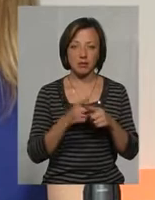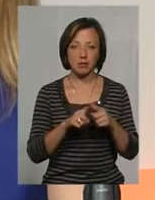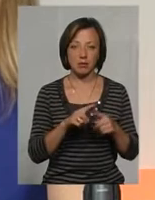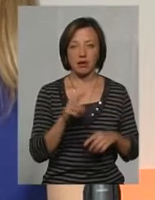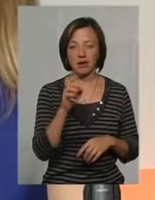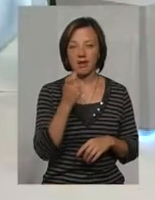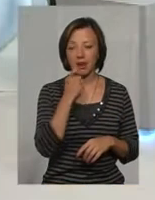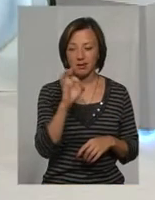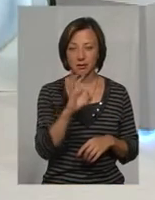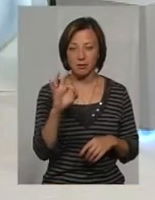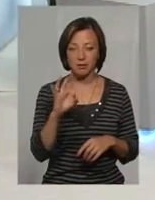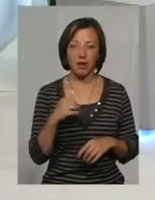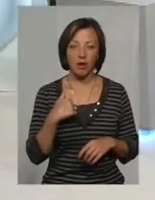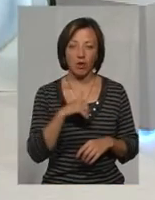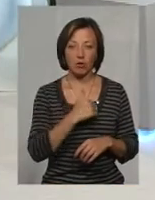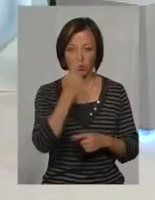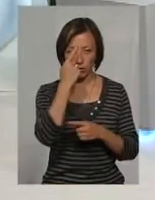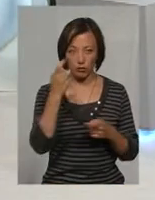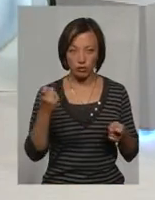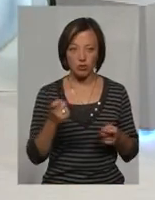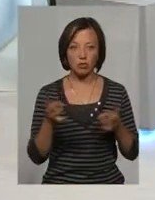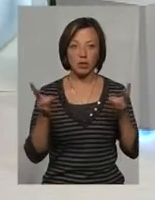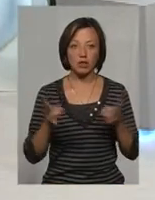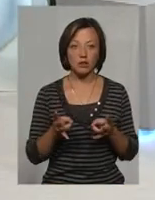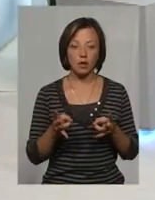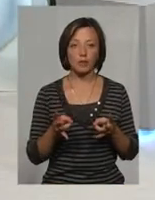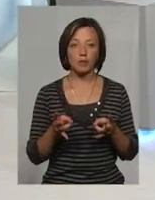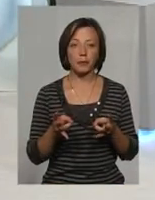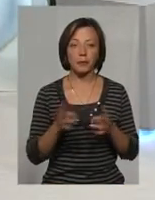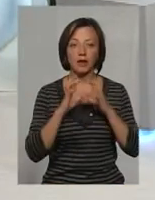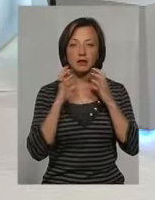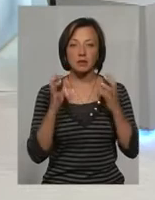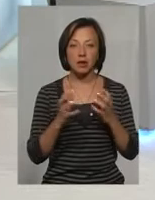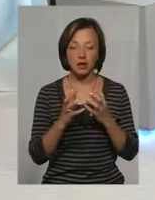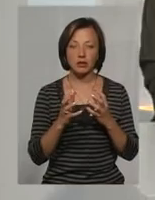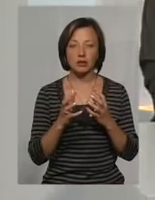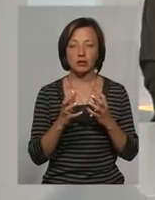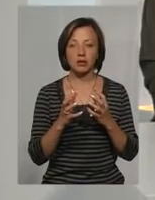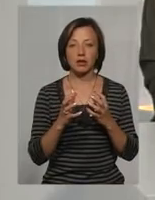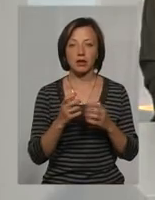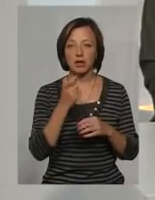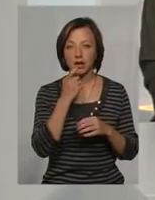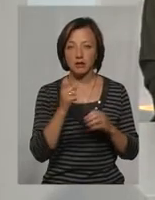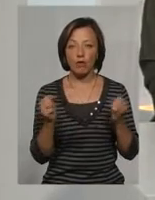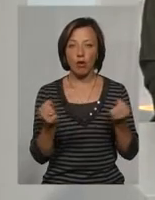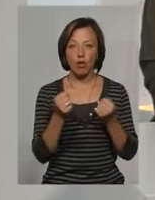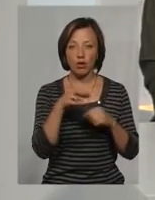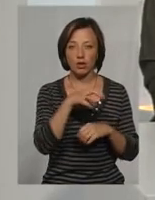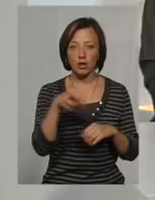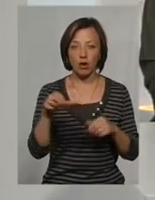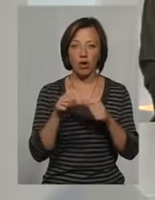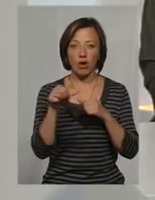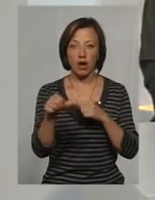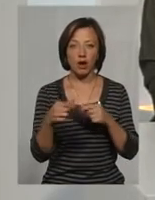перепелиними яйцями. Тому я от хочу наголосити, що потрібно зберігати, рекомендують яйця в холодильнику окремо